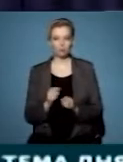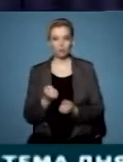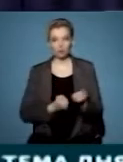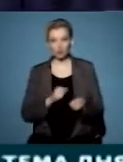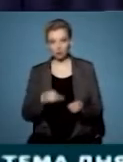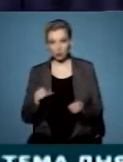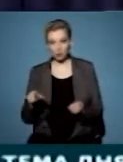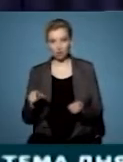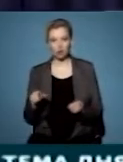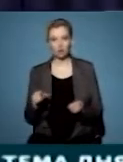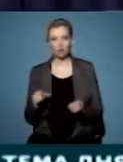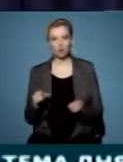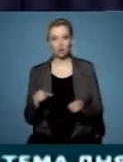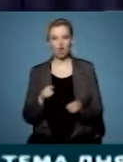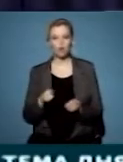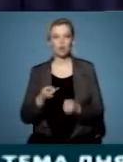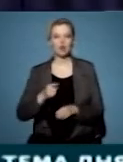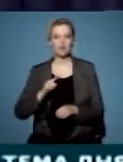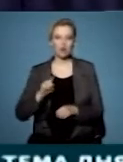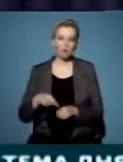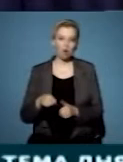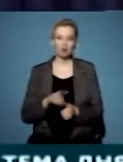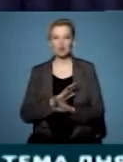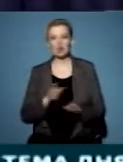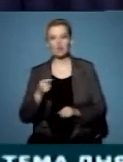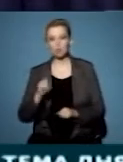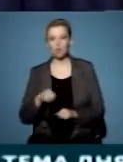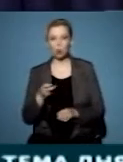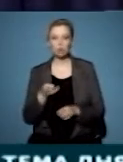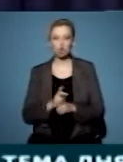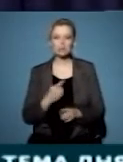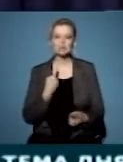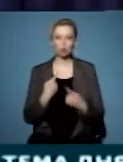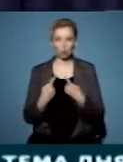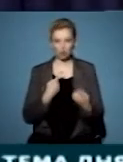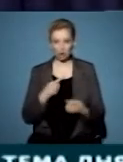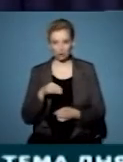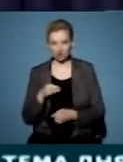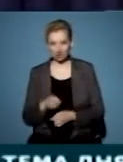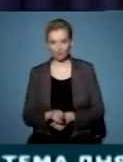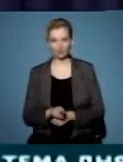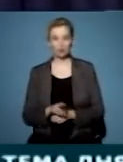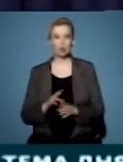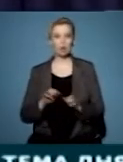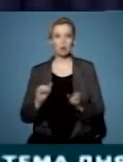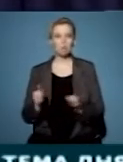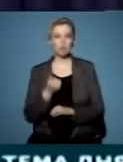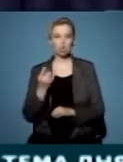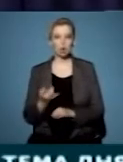перевізники, вони вимагати чи не вимагати, вони прийшли спілкуватися. Перший